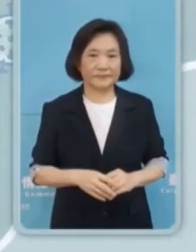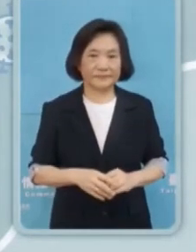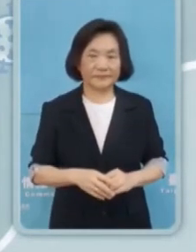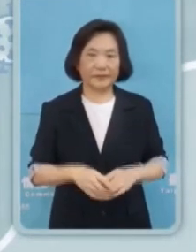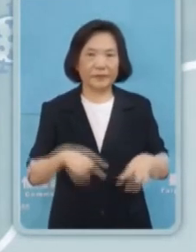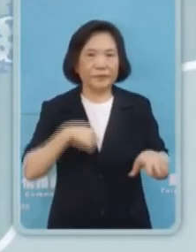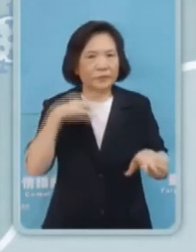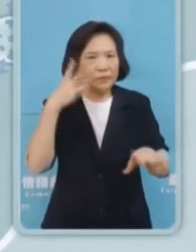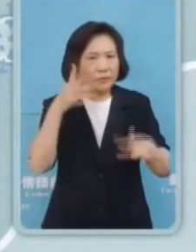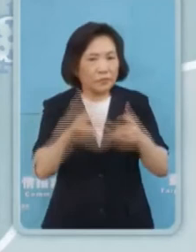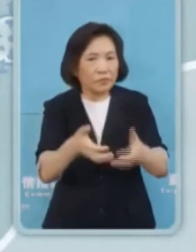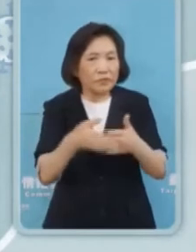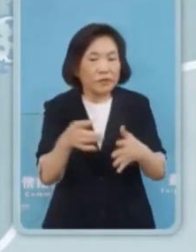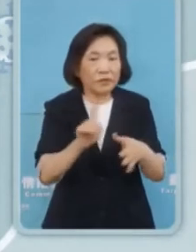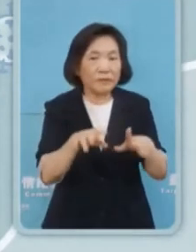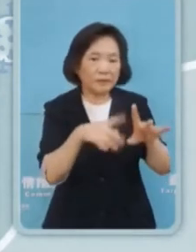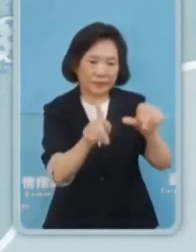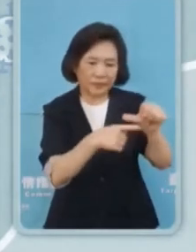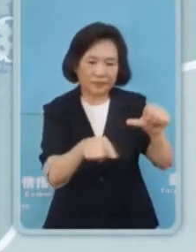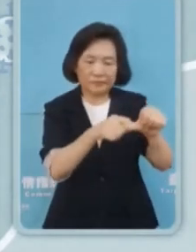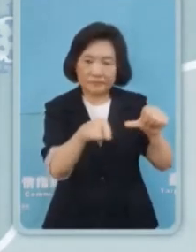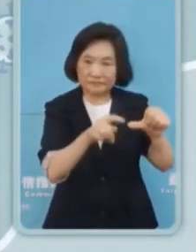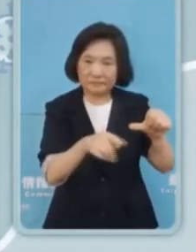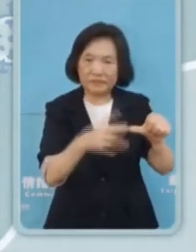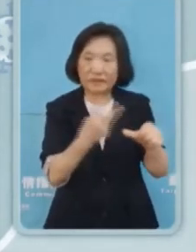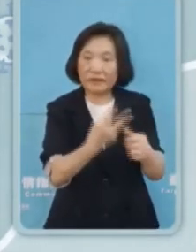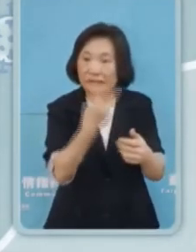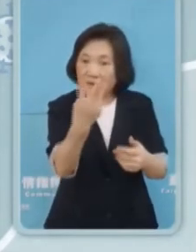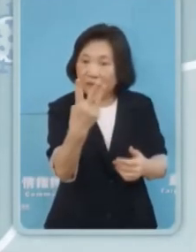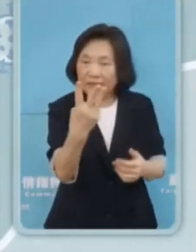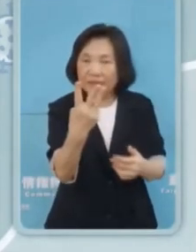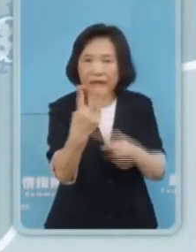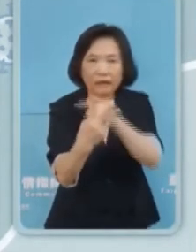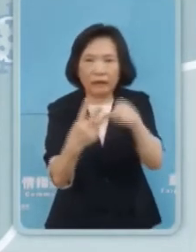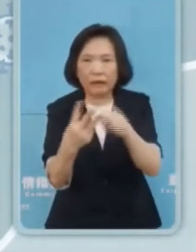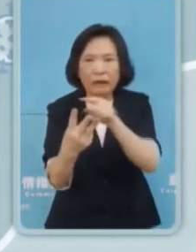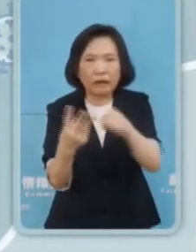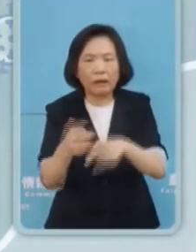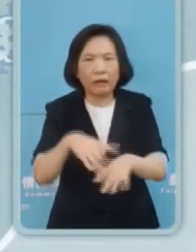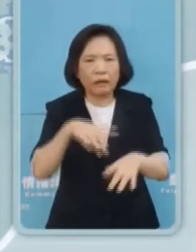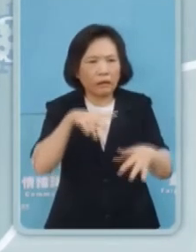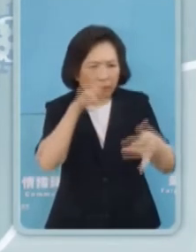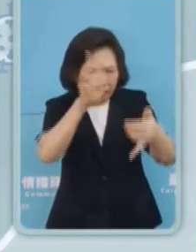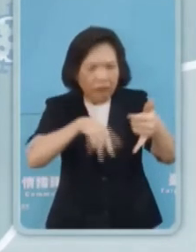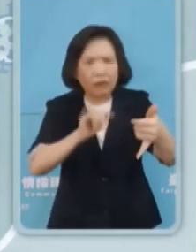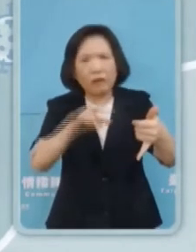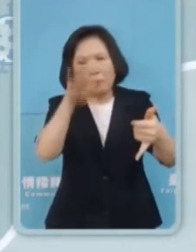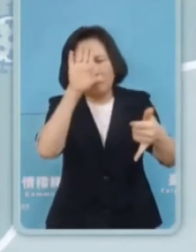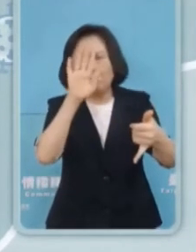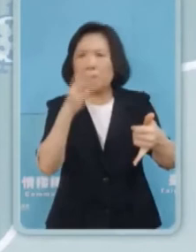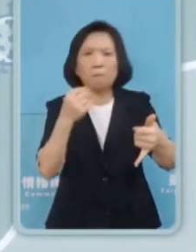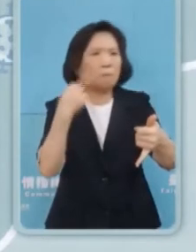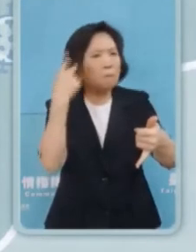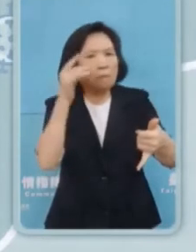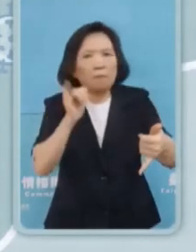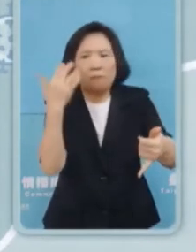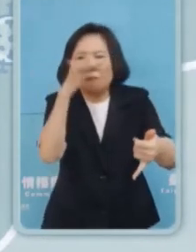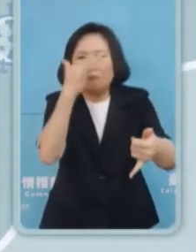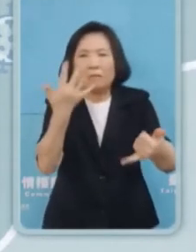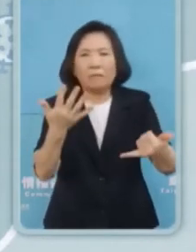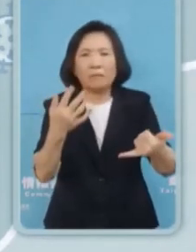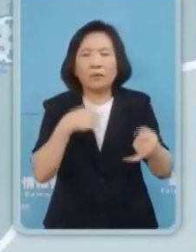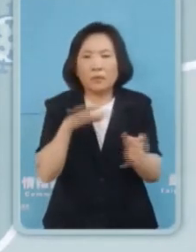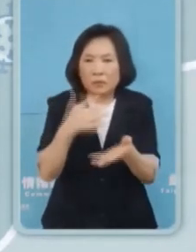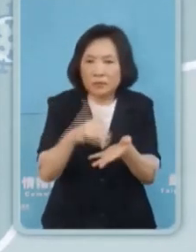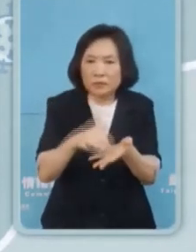过比较重要的是哈，这五例里面哦，有三例是没有症状的。就好像我昨天讲的哈，我们统计